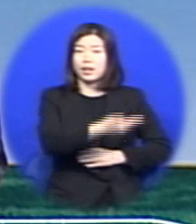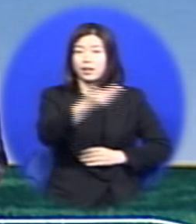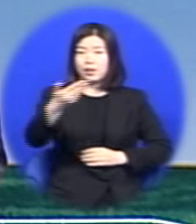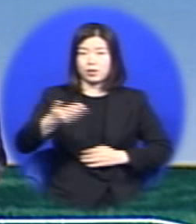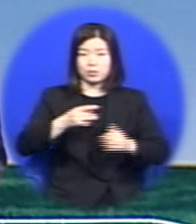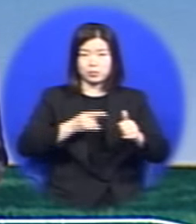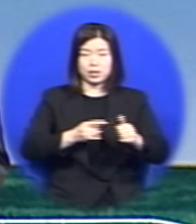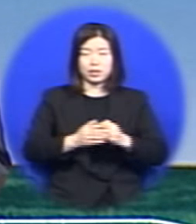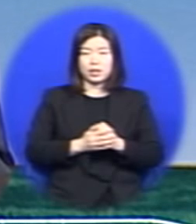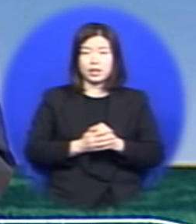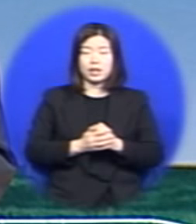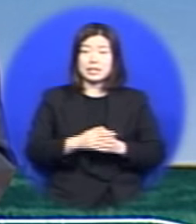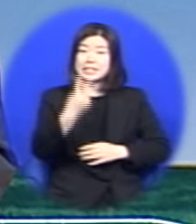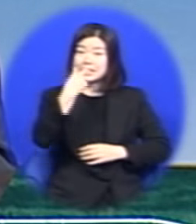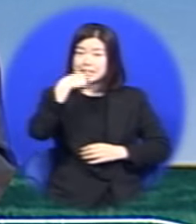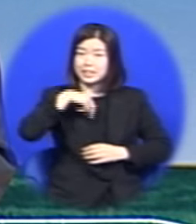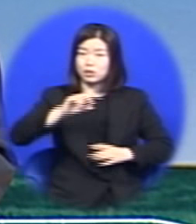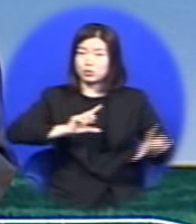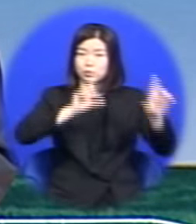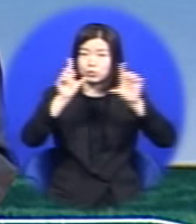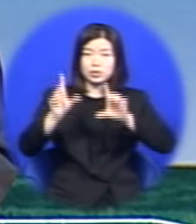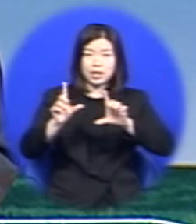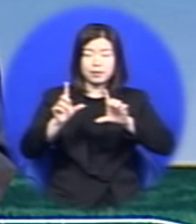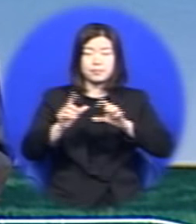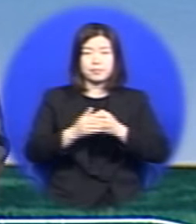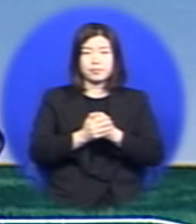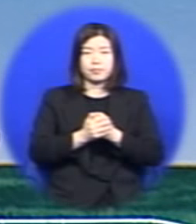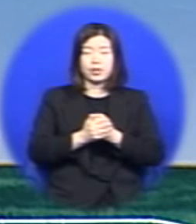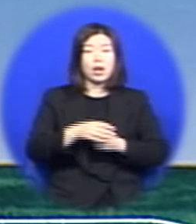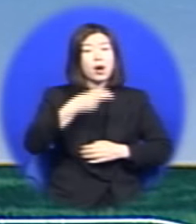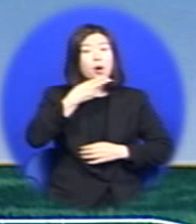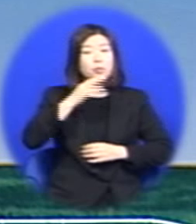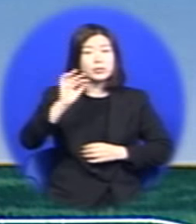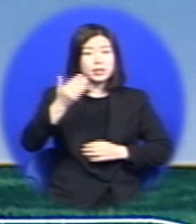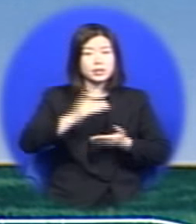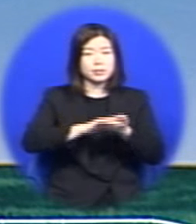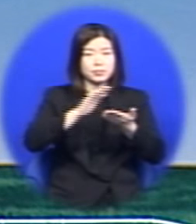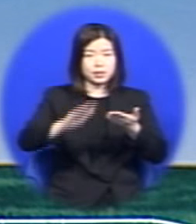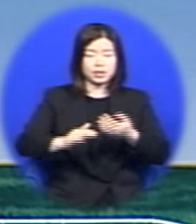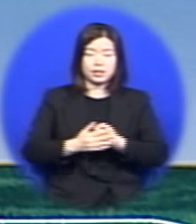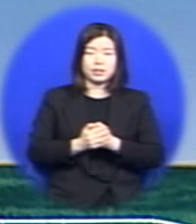여러분에게 이중적인 삶이 없어야 합니다.